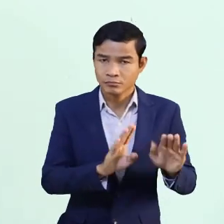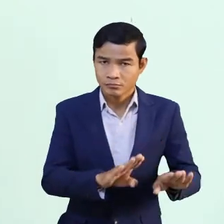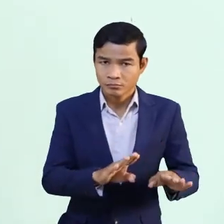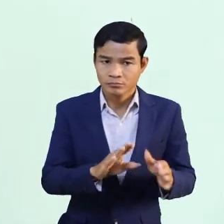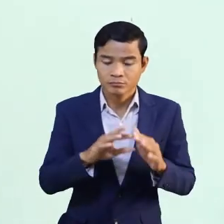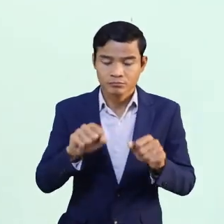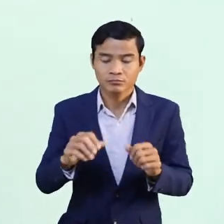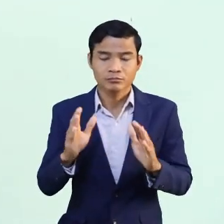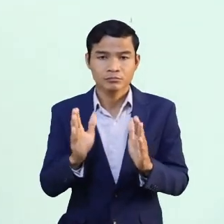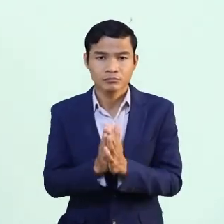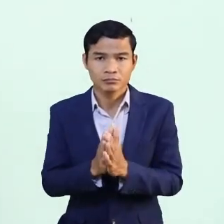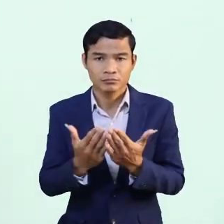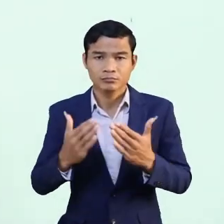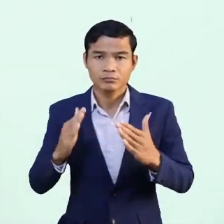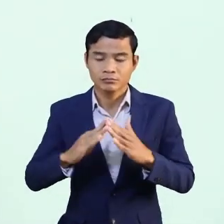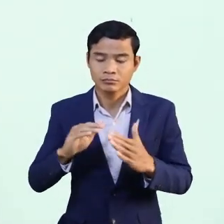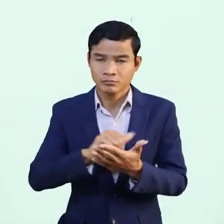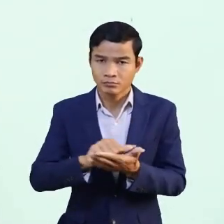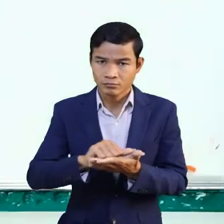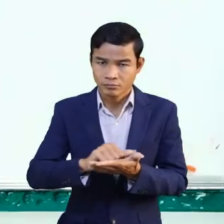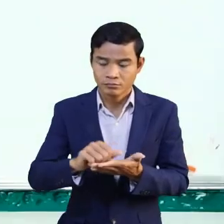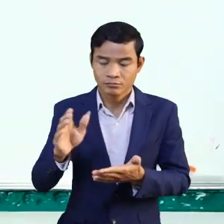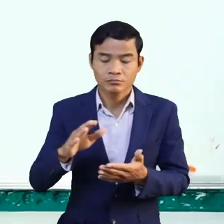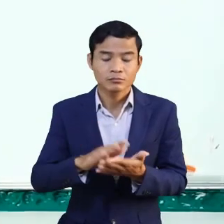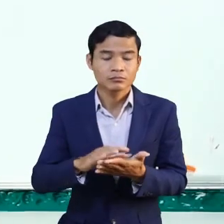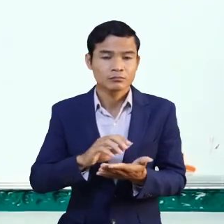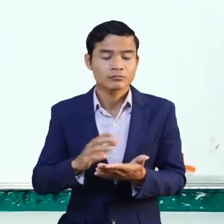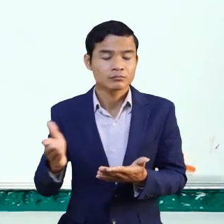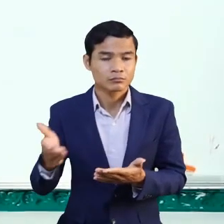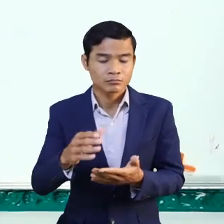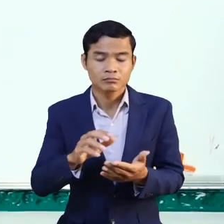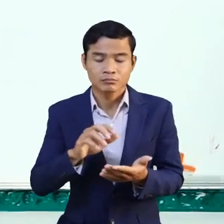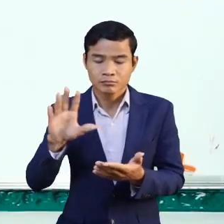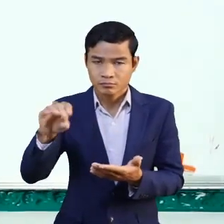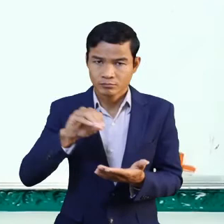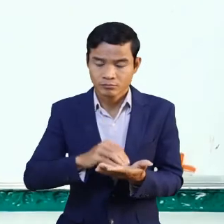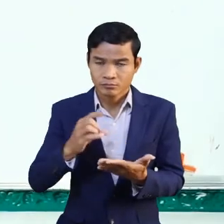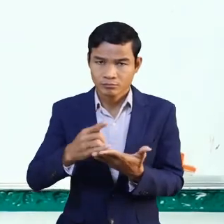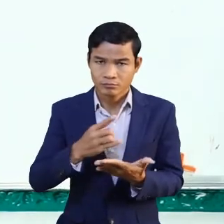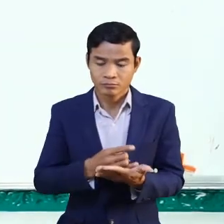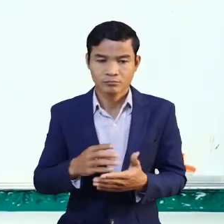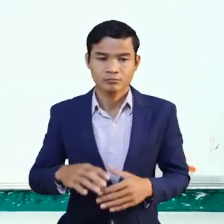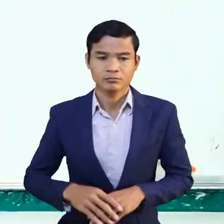កូនកូននៅសភាកត់មេរៀនរបស់យើងណាកូនណាតាអ្នកគ្រូទៅពេកូនកាត់